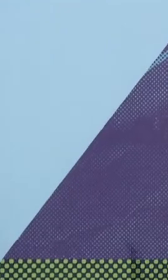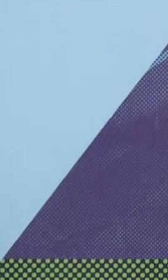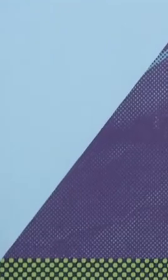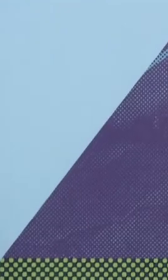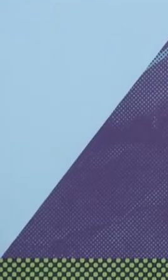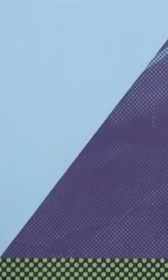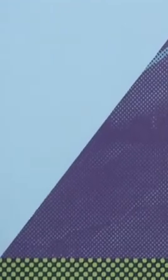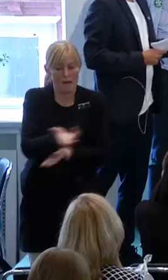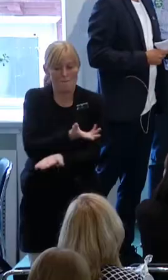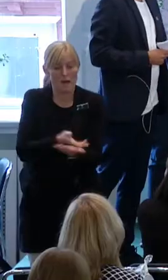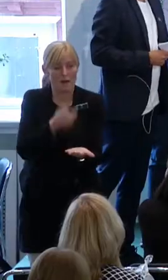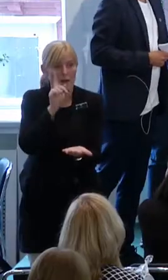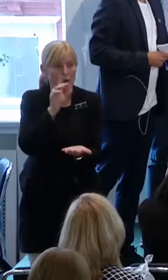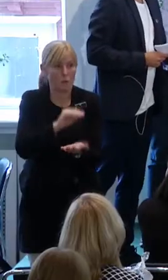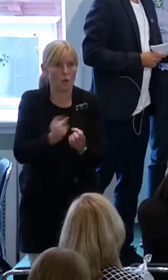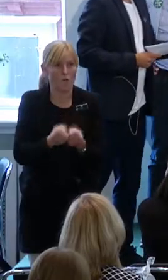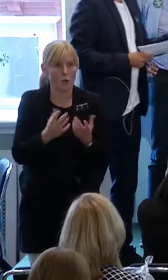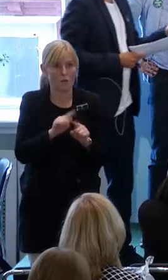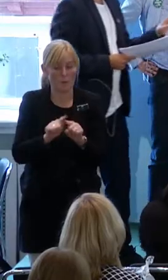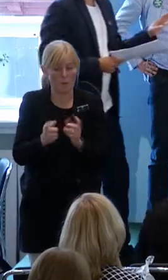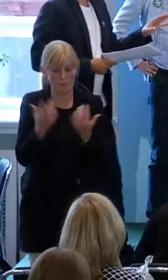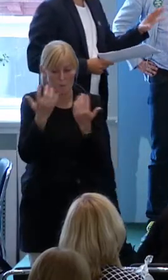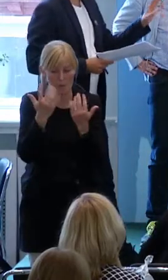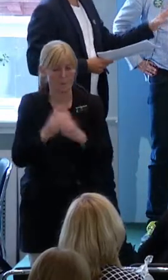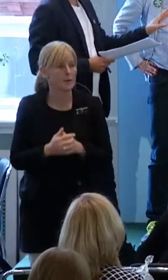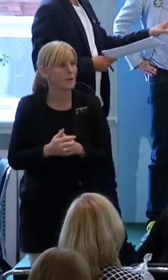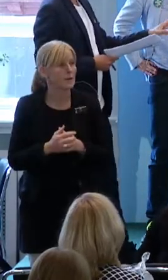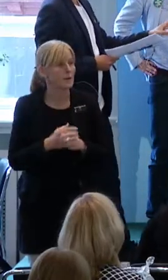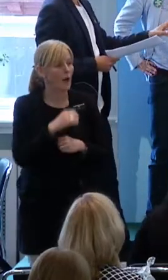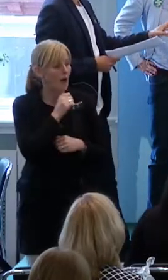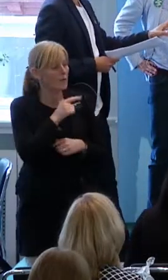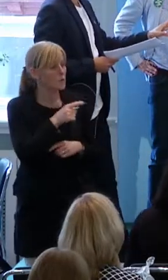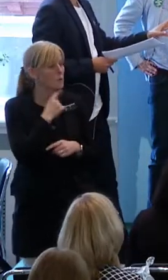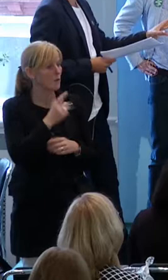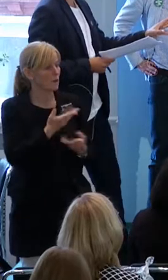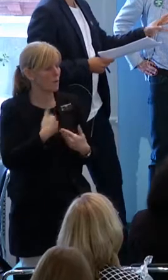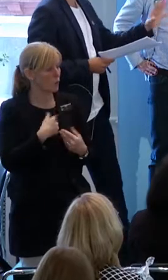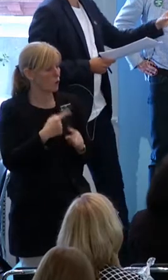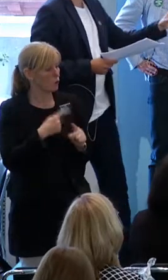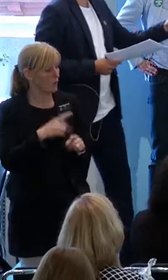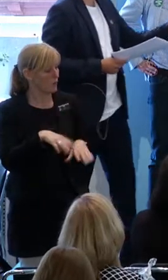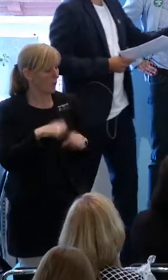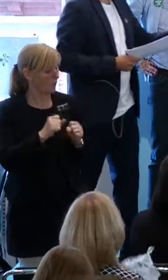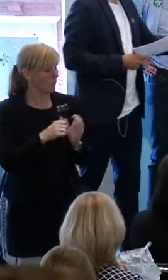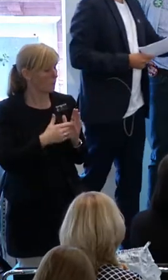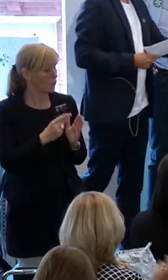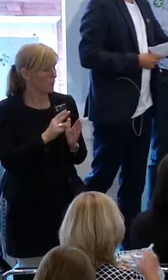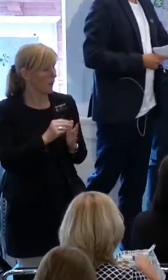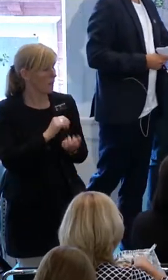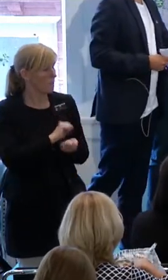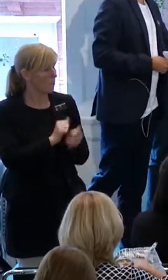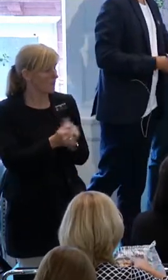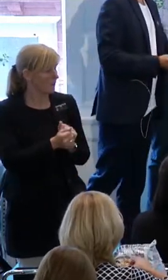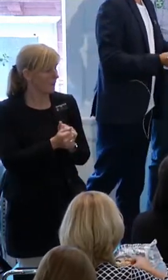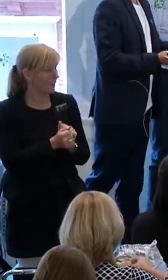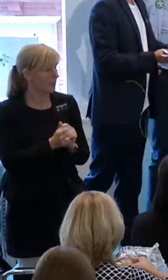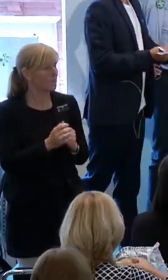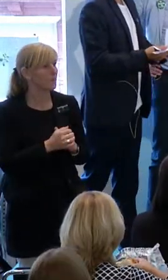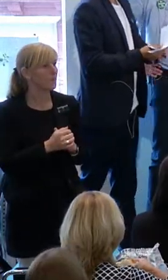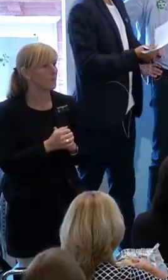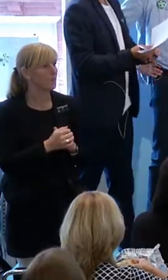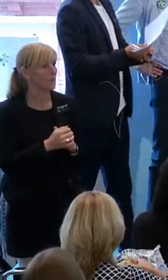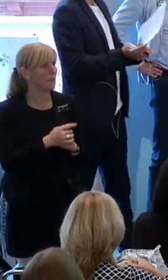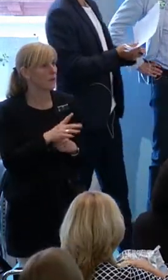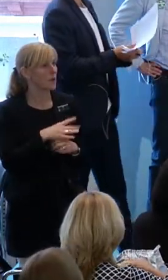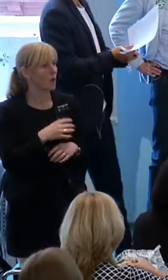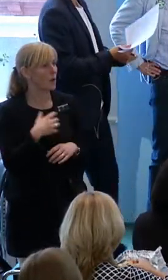initiativen. Anders Fjällgren, ni har ju fått ganska tydligt uppdrag. Ja. Utifrån den nya politiken. Ni